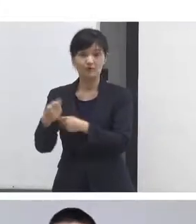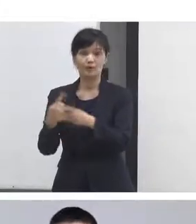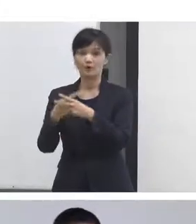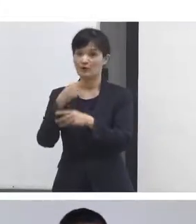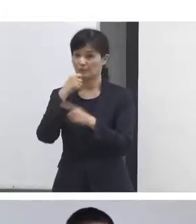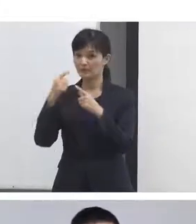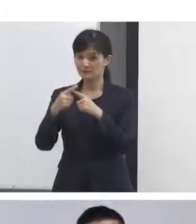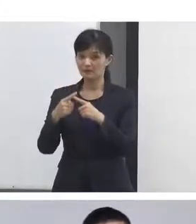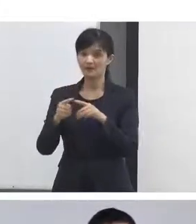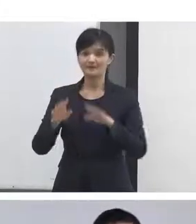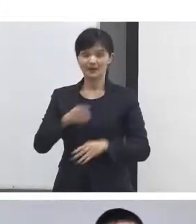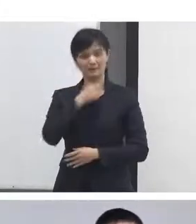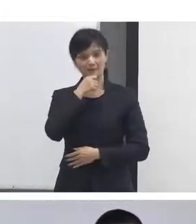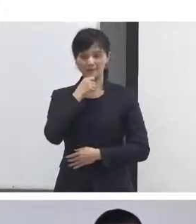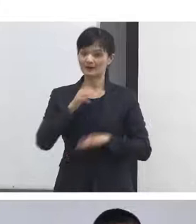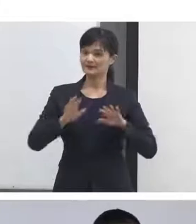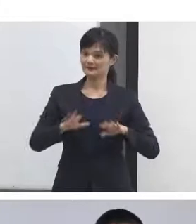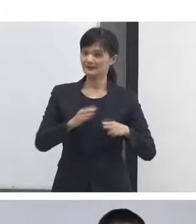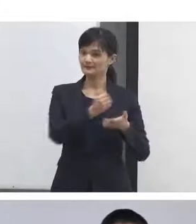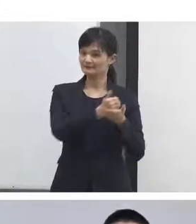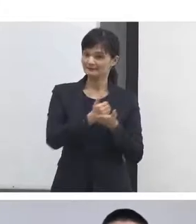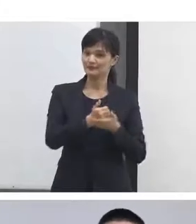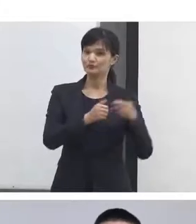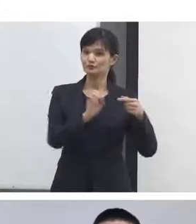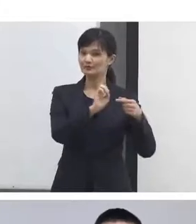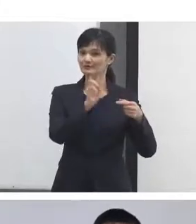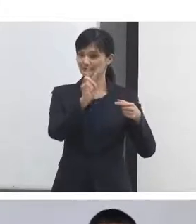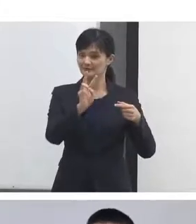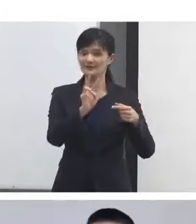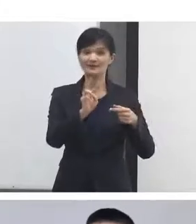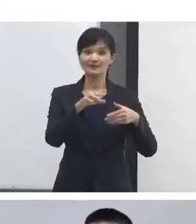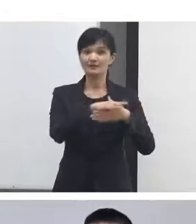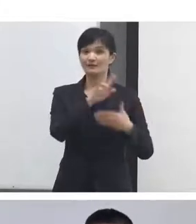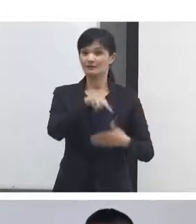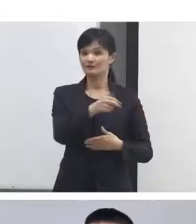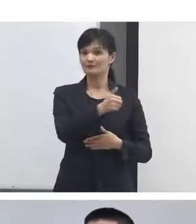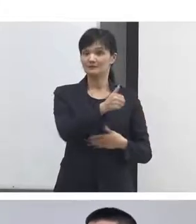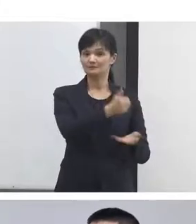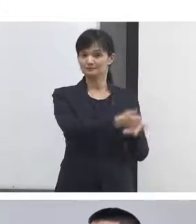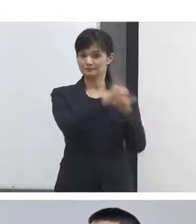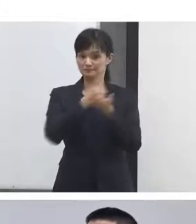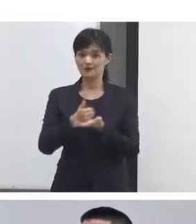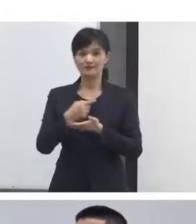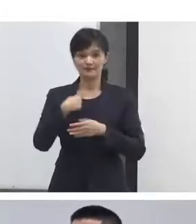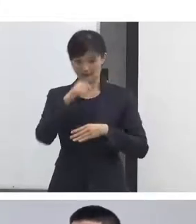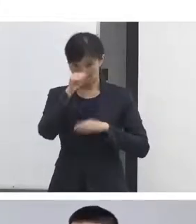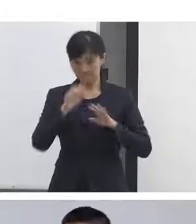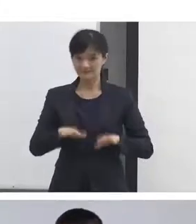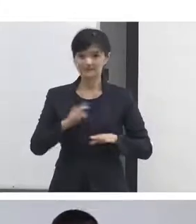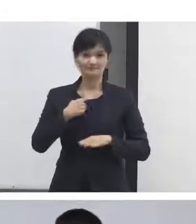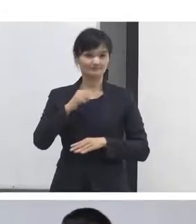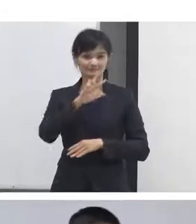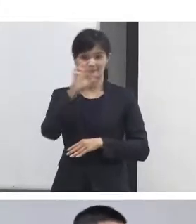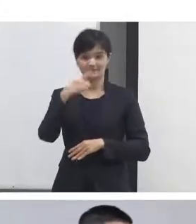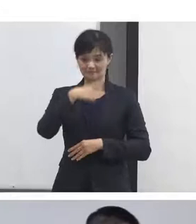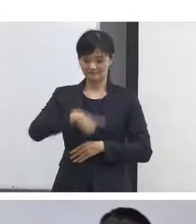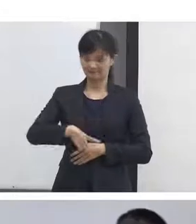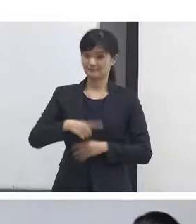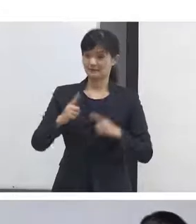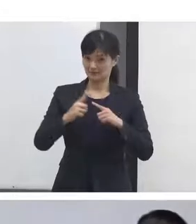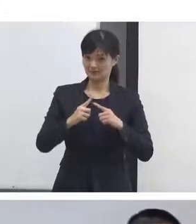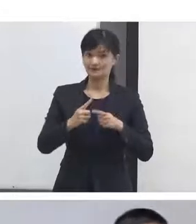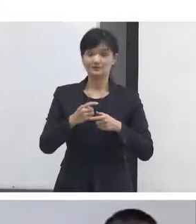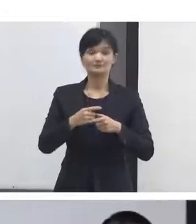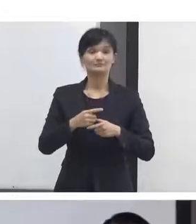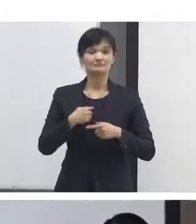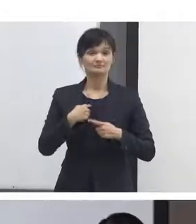后说我们现在请 G0V 的之浩来讲看，然后我就说哦，当我们开始之前，我就要先跟大家讲，我今天来是以个人身份参与，我并没有办法代表社